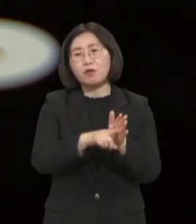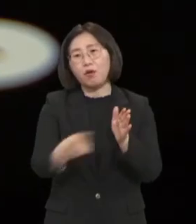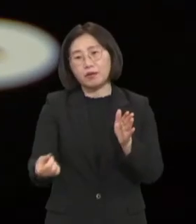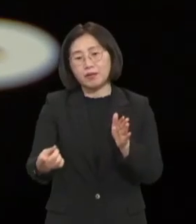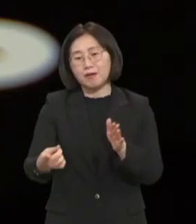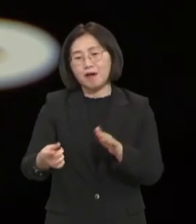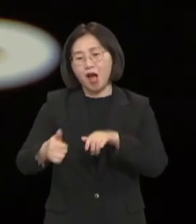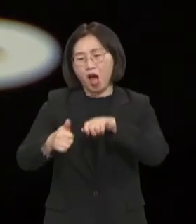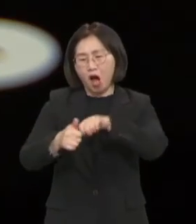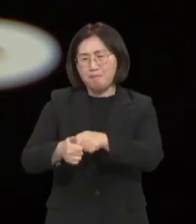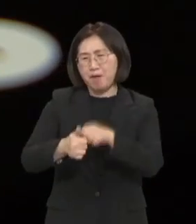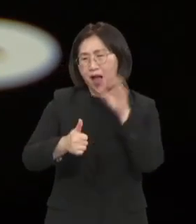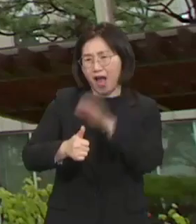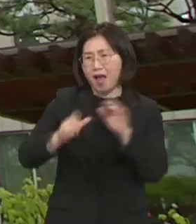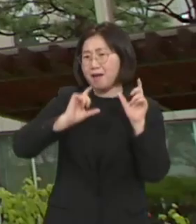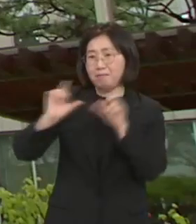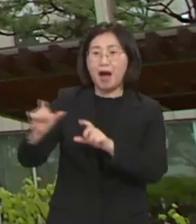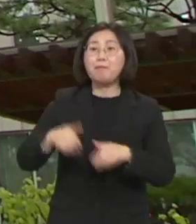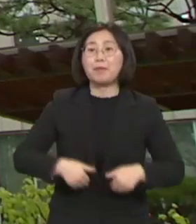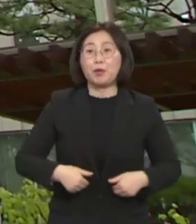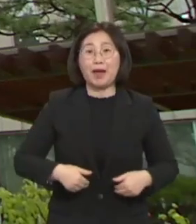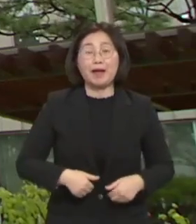엄벌할 필요성이 크다고 설명했습니다